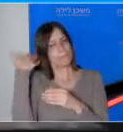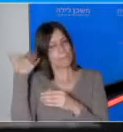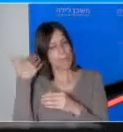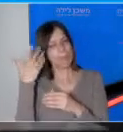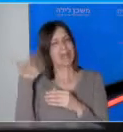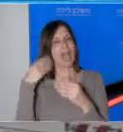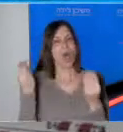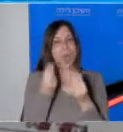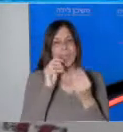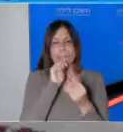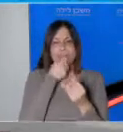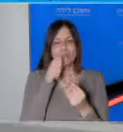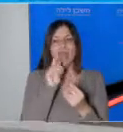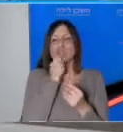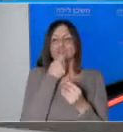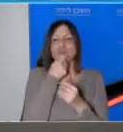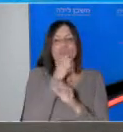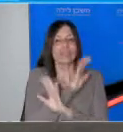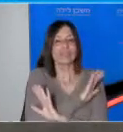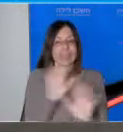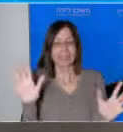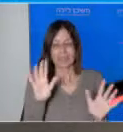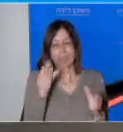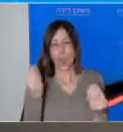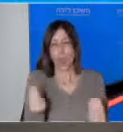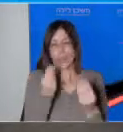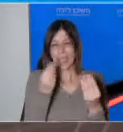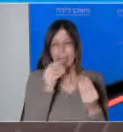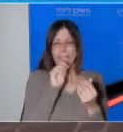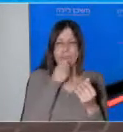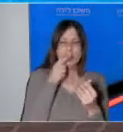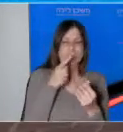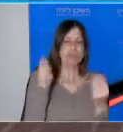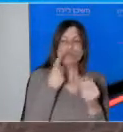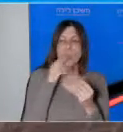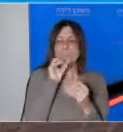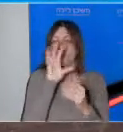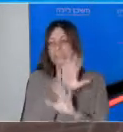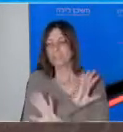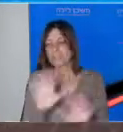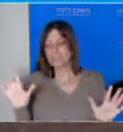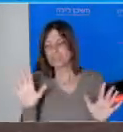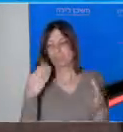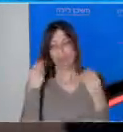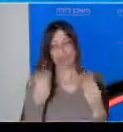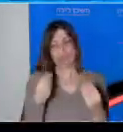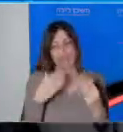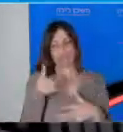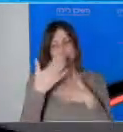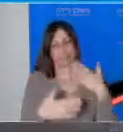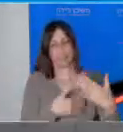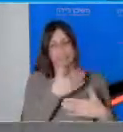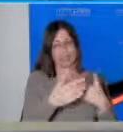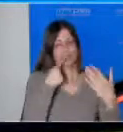פעם חומרי מודיעין זה היה סוד כמוס. חומרי מודיעין זה משהו שלא מדברים עליו בכלל. ולאט לאט ראו שיש כל